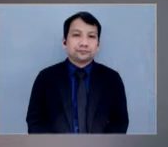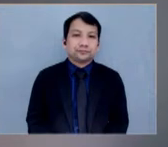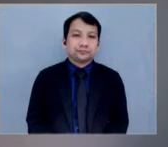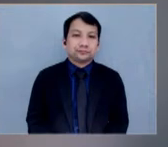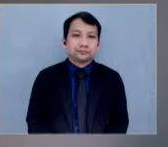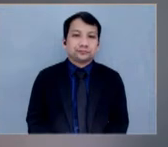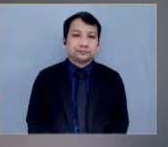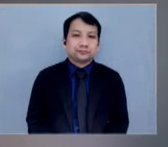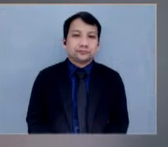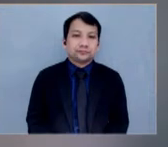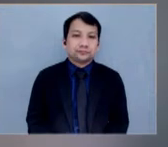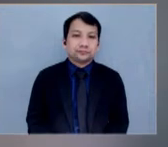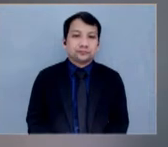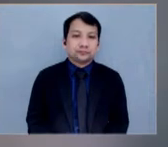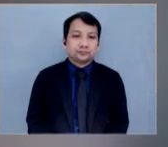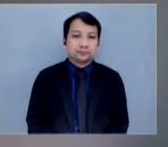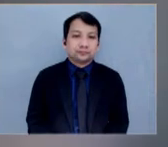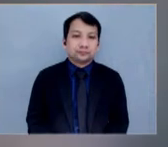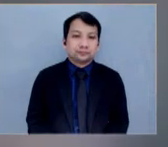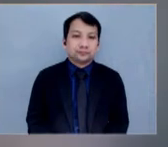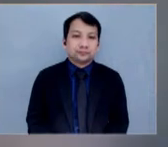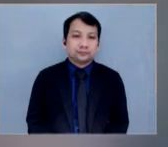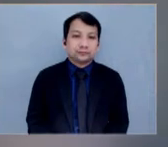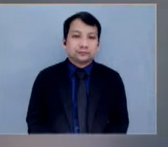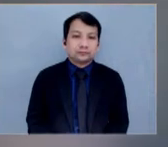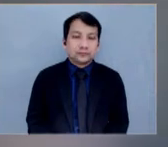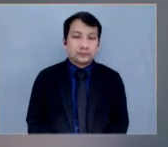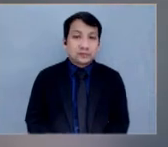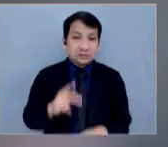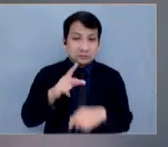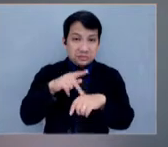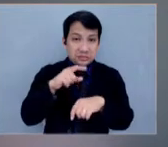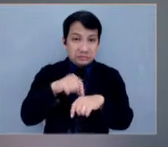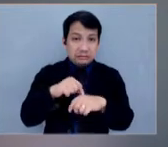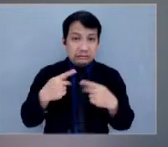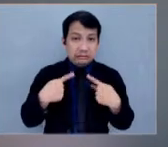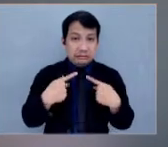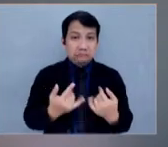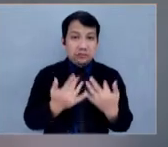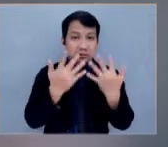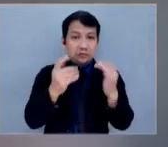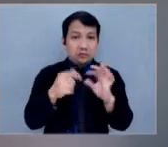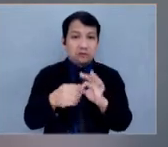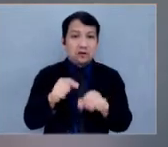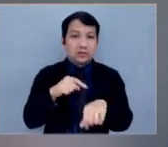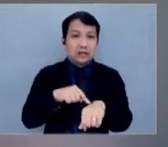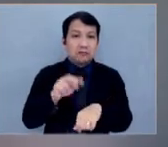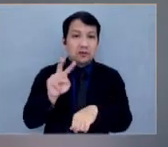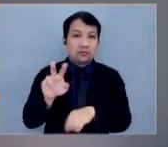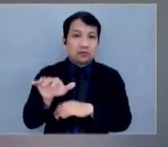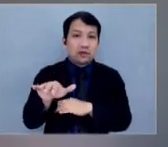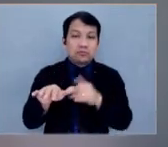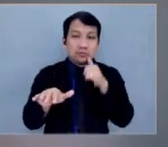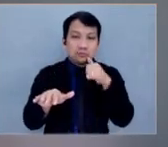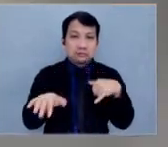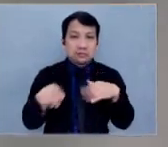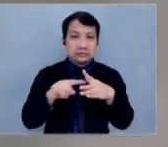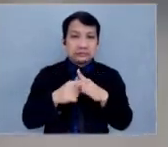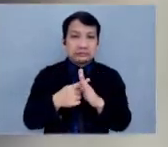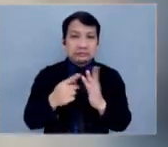Nagkasunog din sa residential area sa Barangay Judicio, Paranaque City. Pasado alas 2 ng hapon kahapon nang magsimula ang sunog.